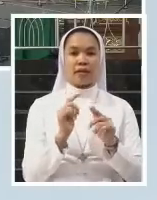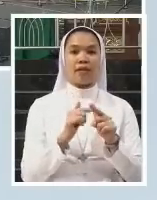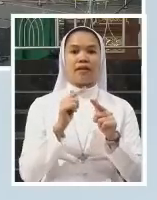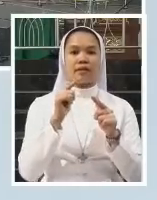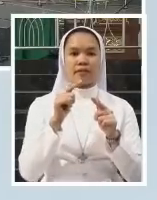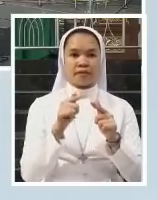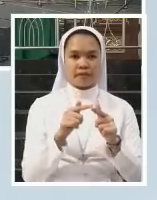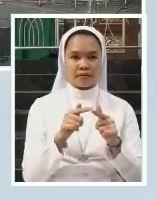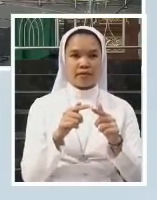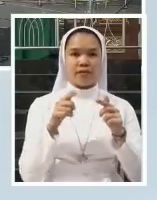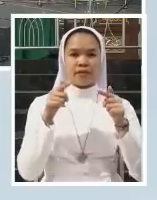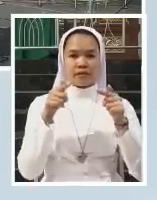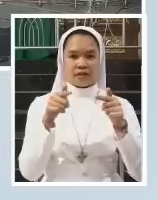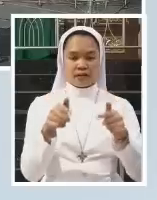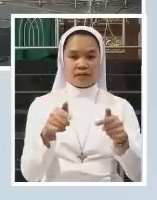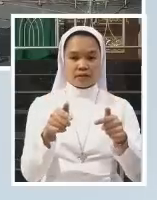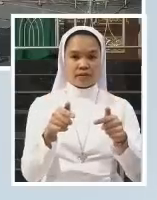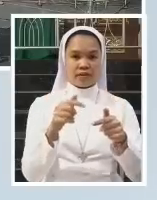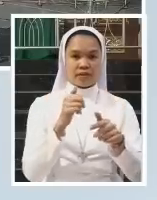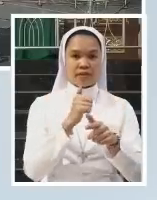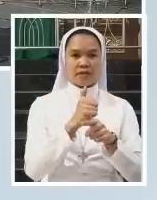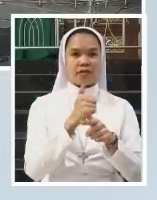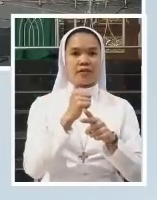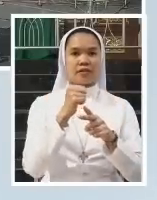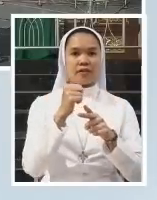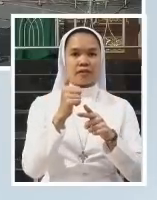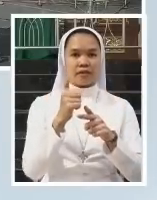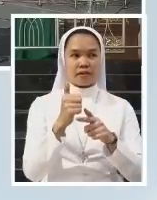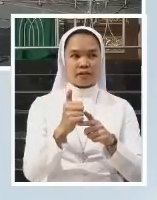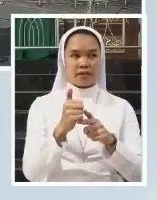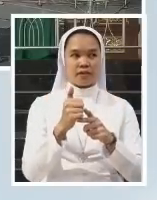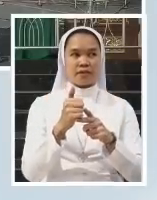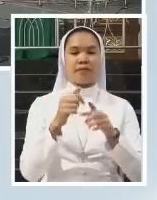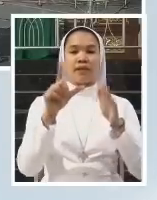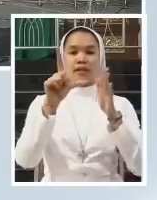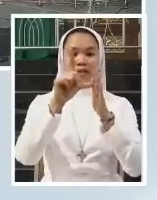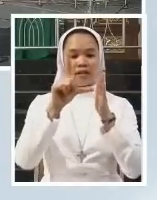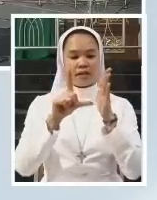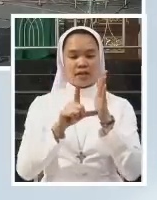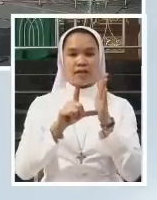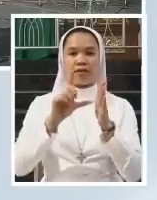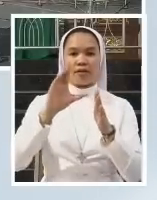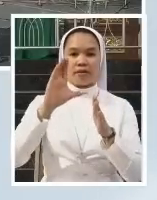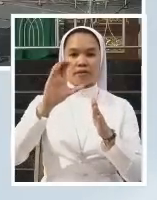Therefore, in accordance with the norms of Canon